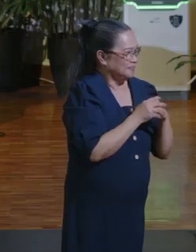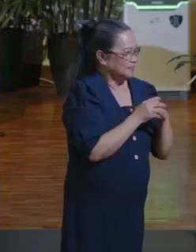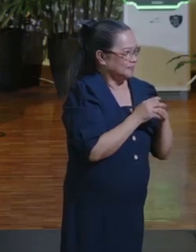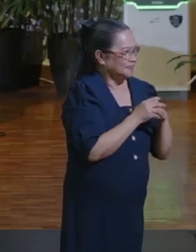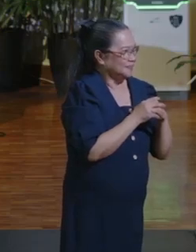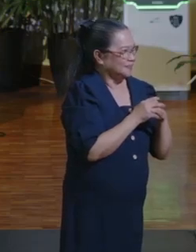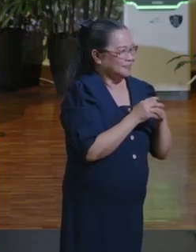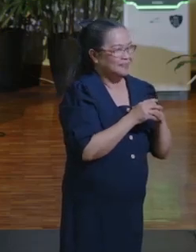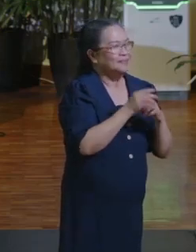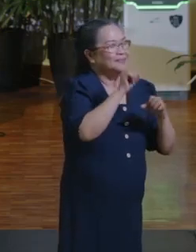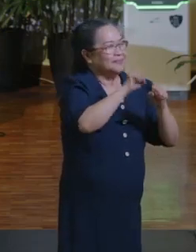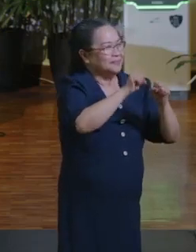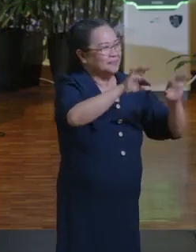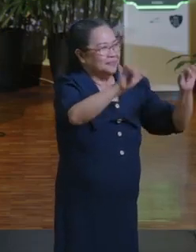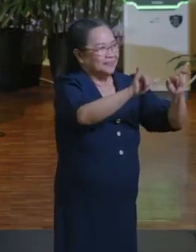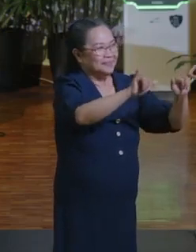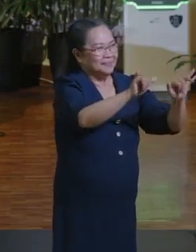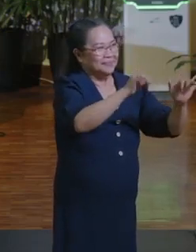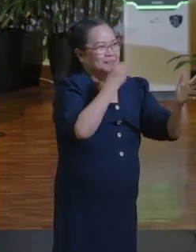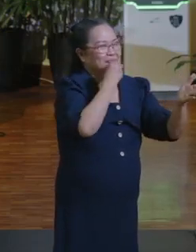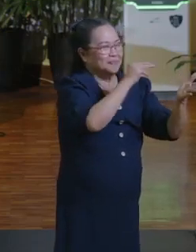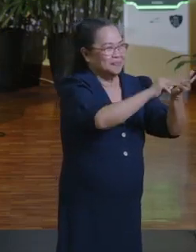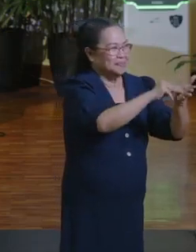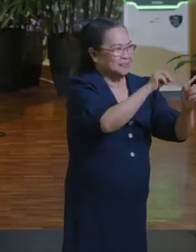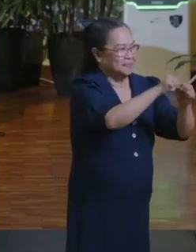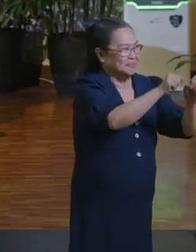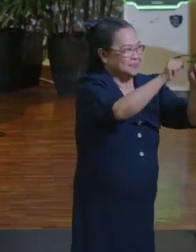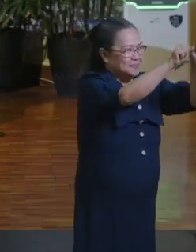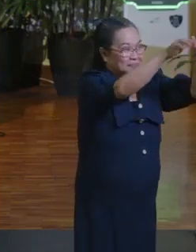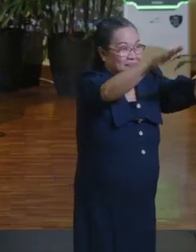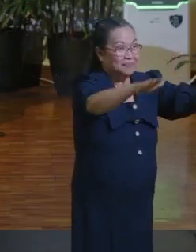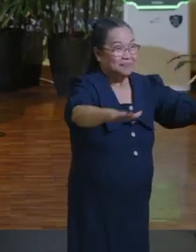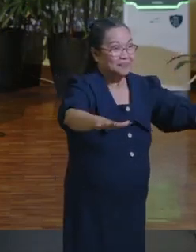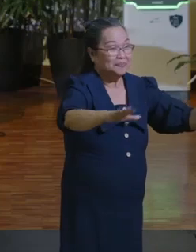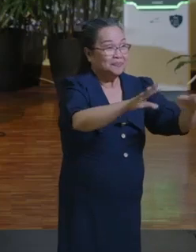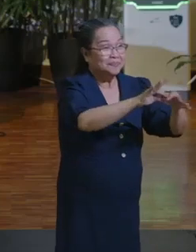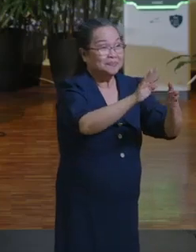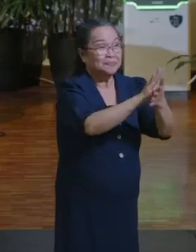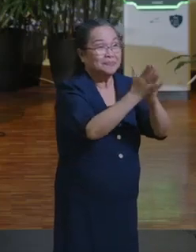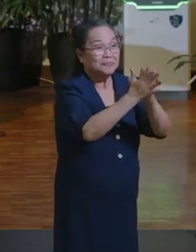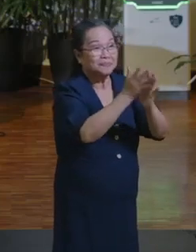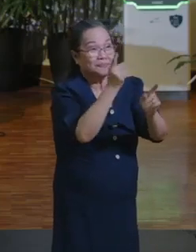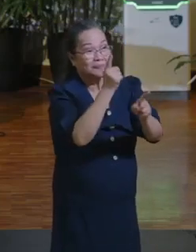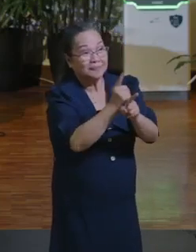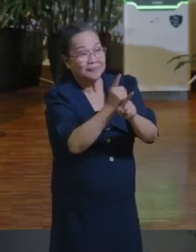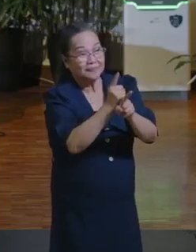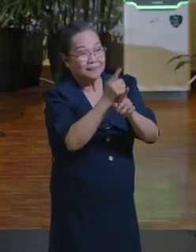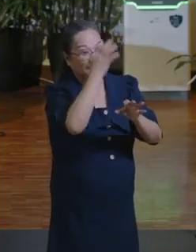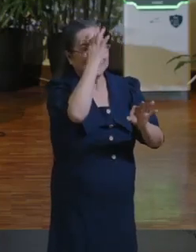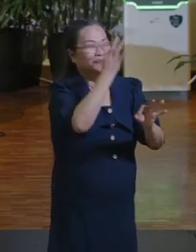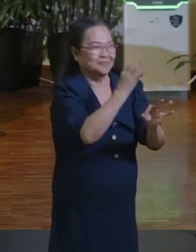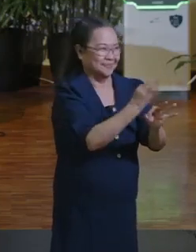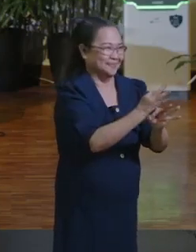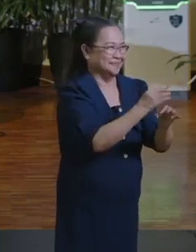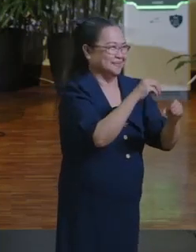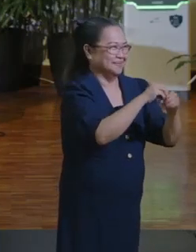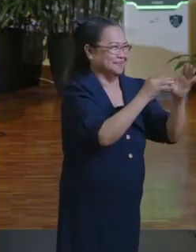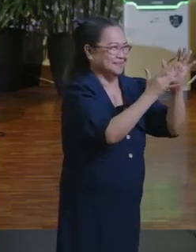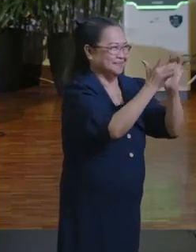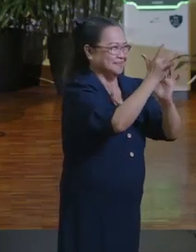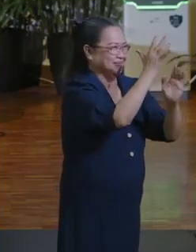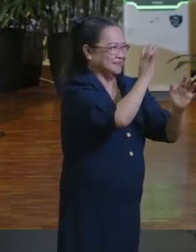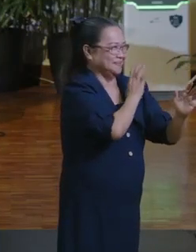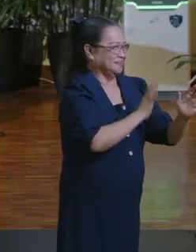po ang sinasabing mensahe. So the blessings of being justified by faith in